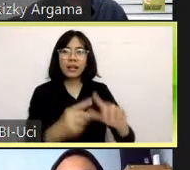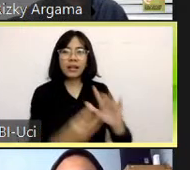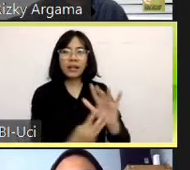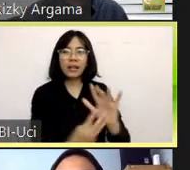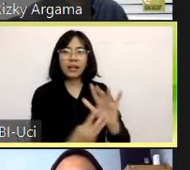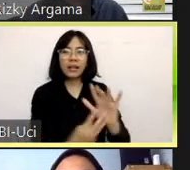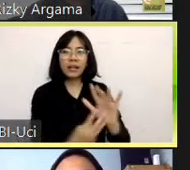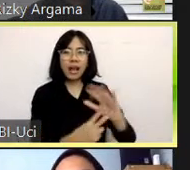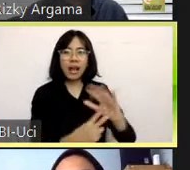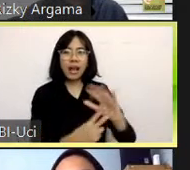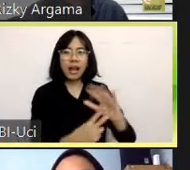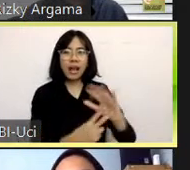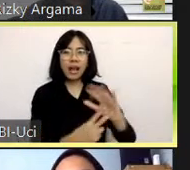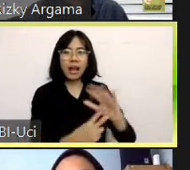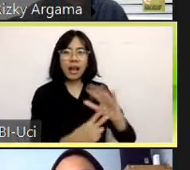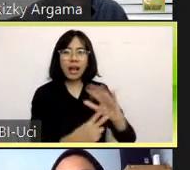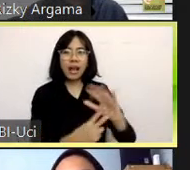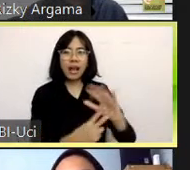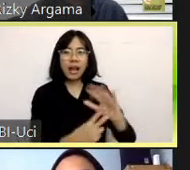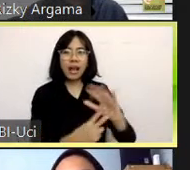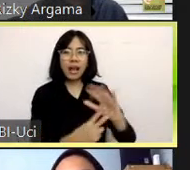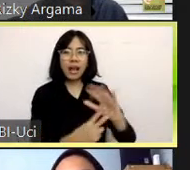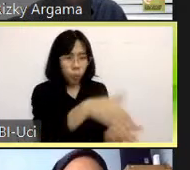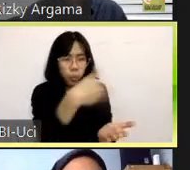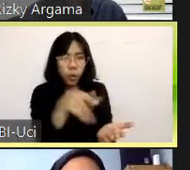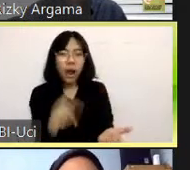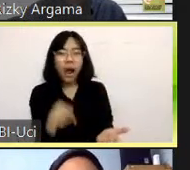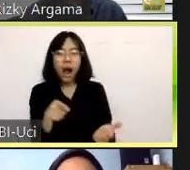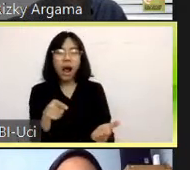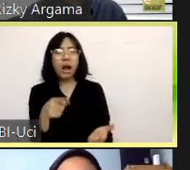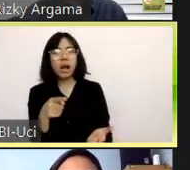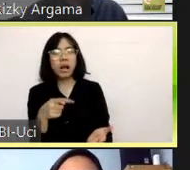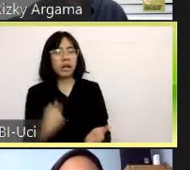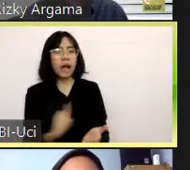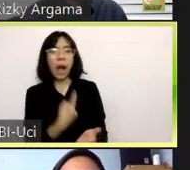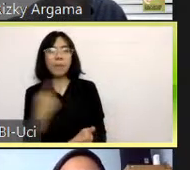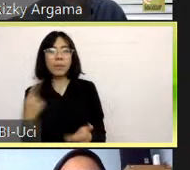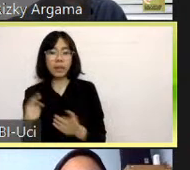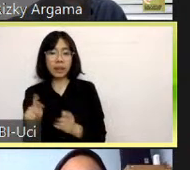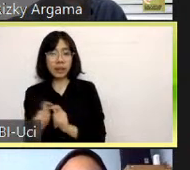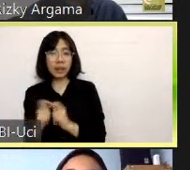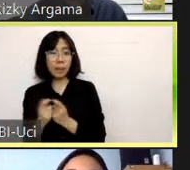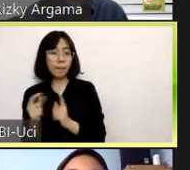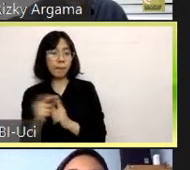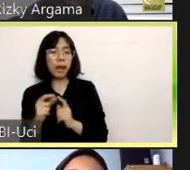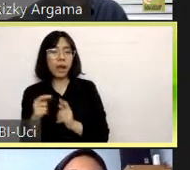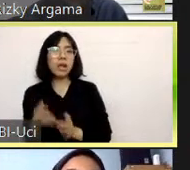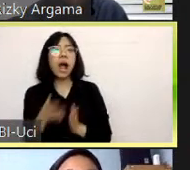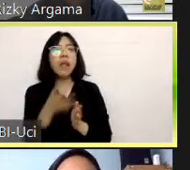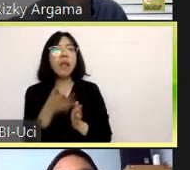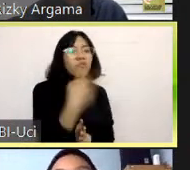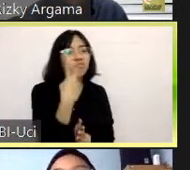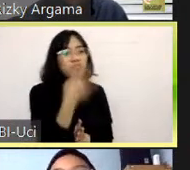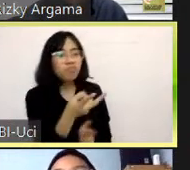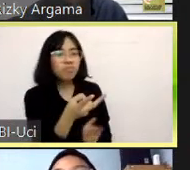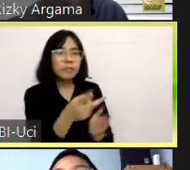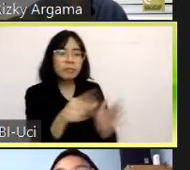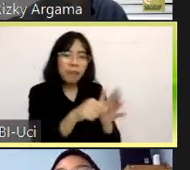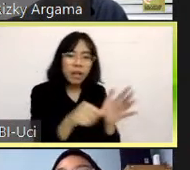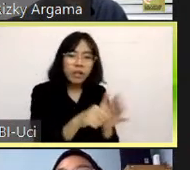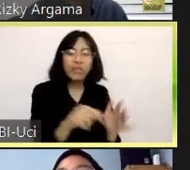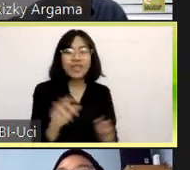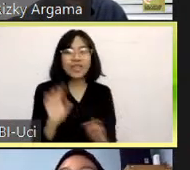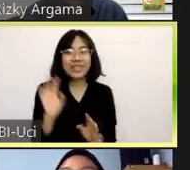masyarakat yang butuh bantuan medis di sana, sehingga kita juga memutuskan untuk turun. Kemudian penolakan Undang-Undang Cipta Kerja yang memang baru